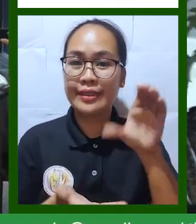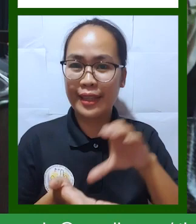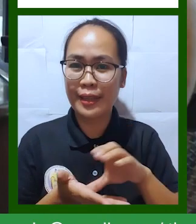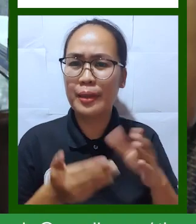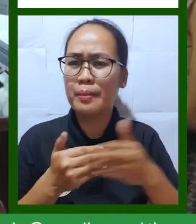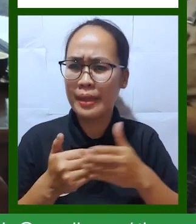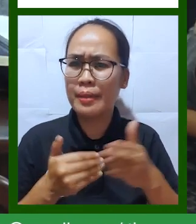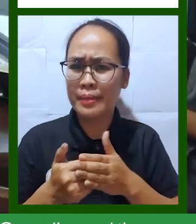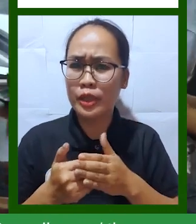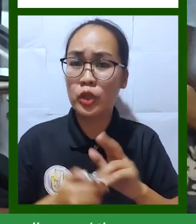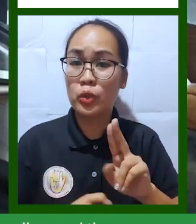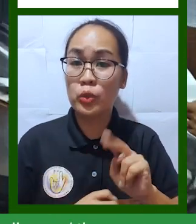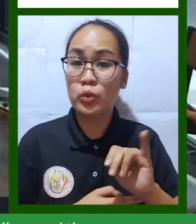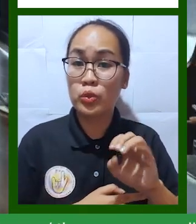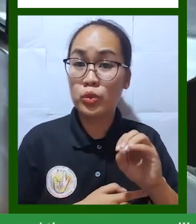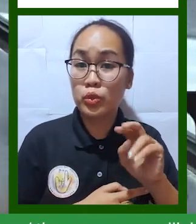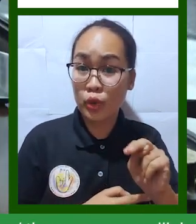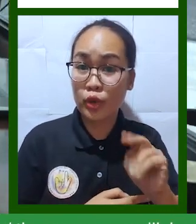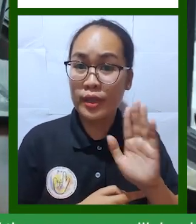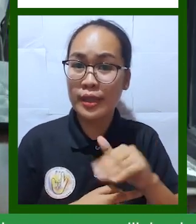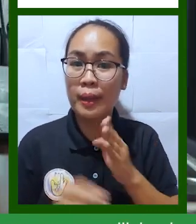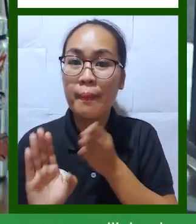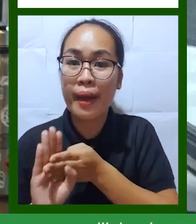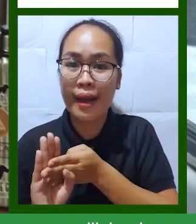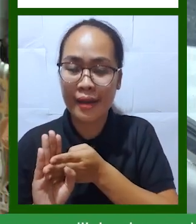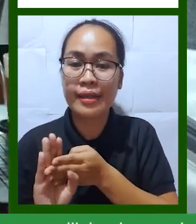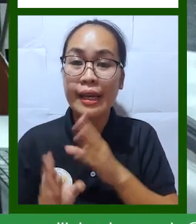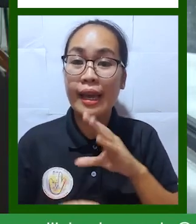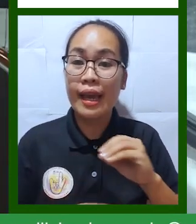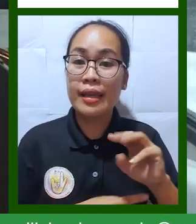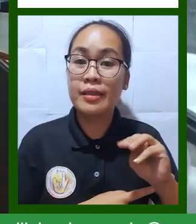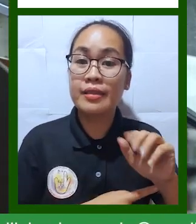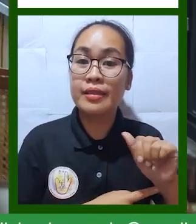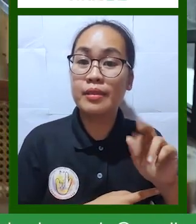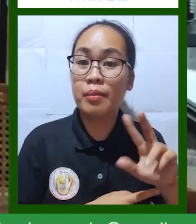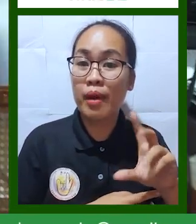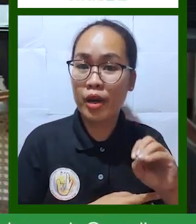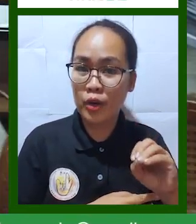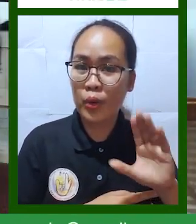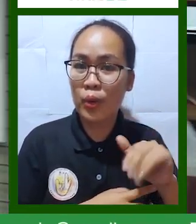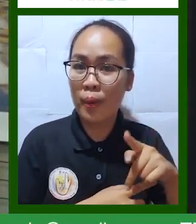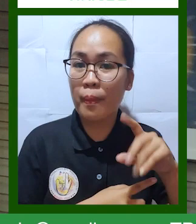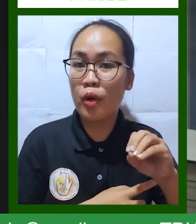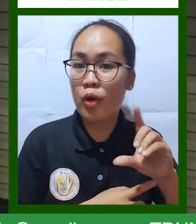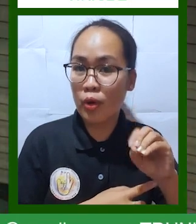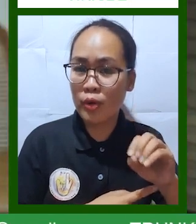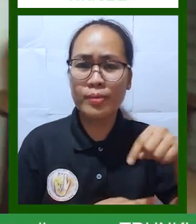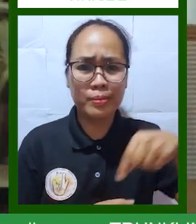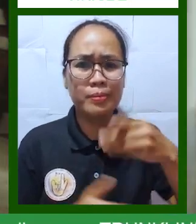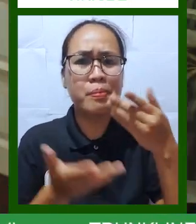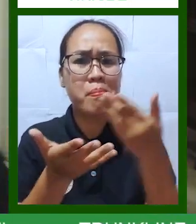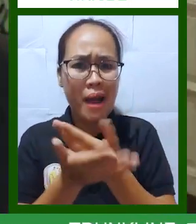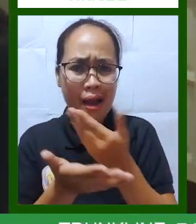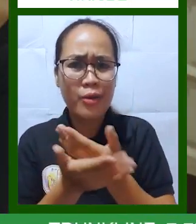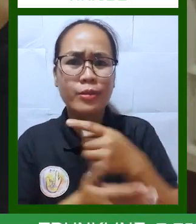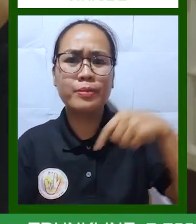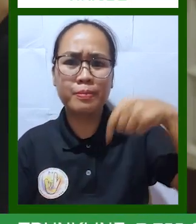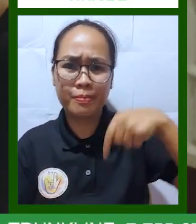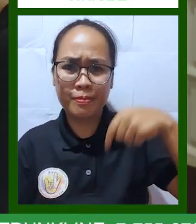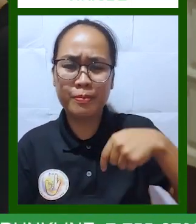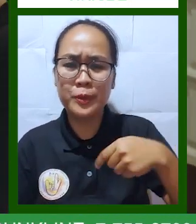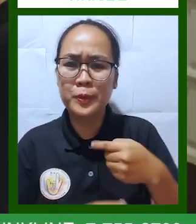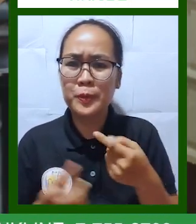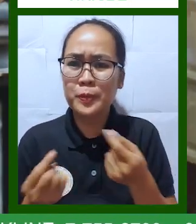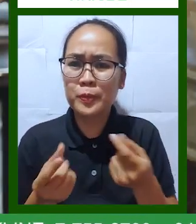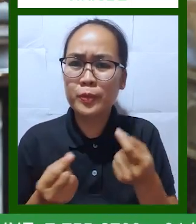sa Marco Polo. So, Cash is the newest neighborhood hideout dito po sa ating